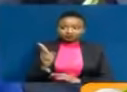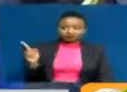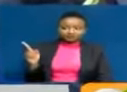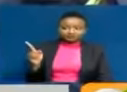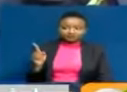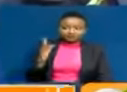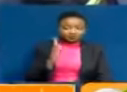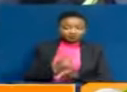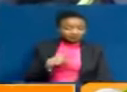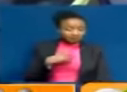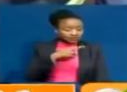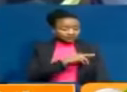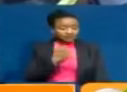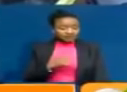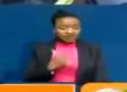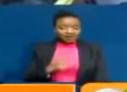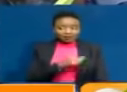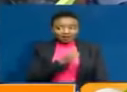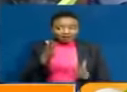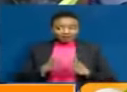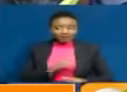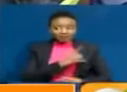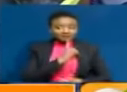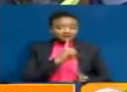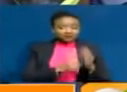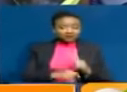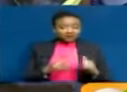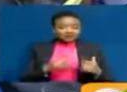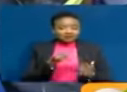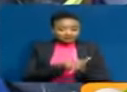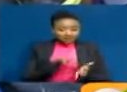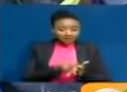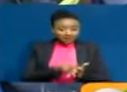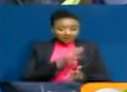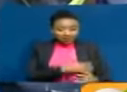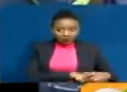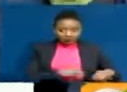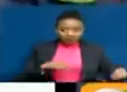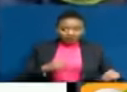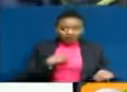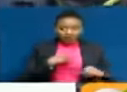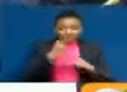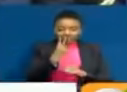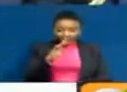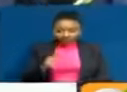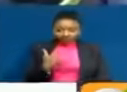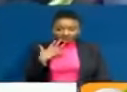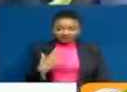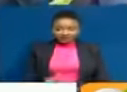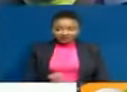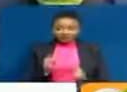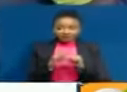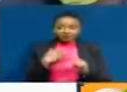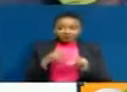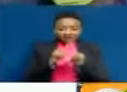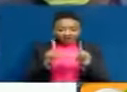nimeona that the next person aliyekuwa karibu na mimi ndo akanambia huyo mtu anaenda na pochi yako. Ndani ya pochi yangu nilikuwa niko na 1500 na nilikuwa